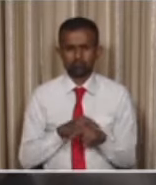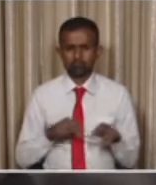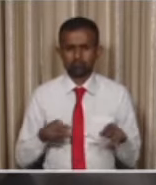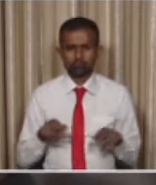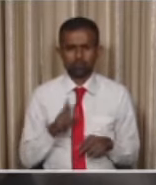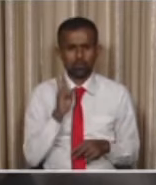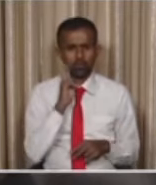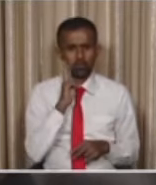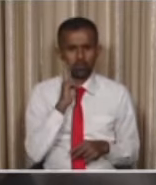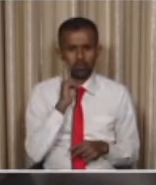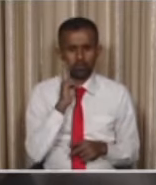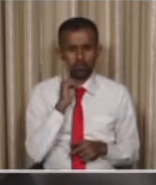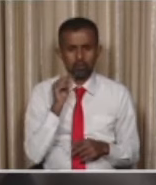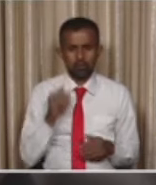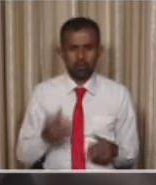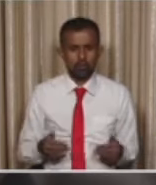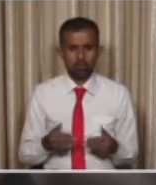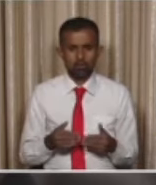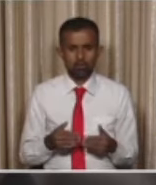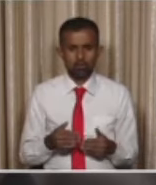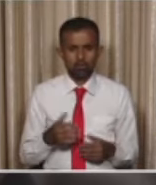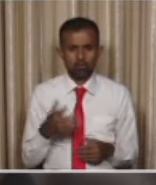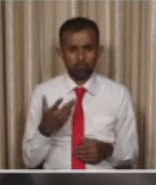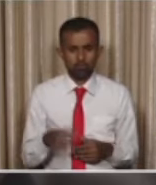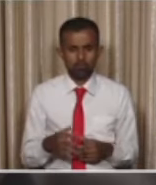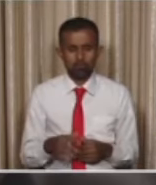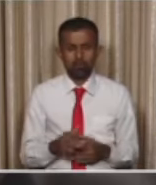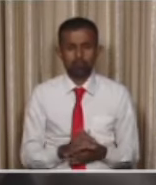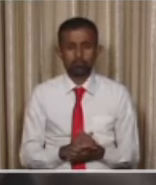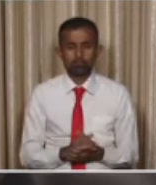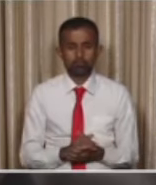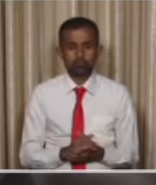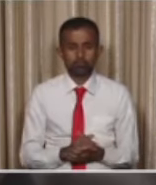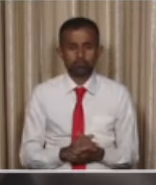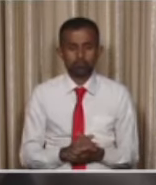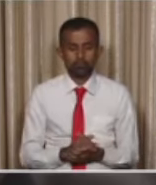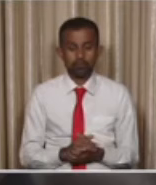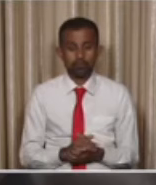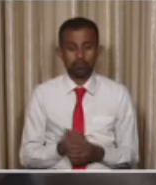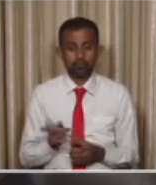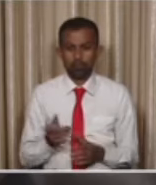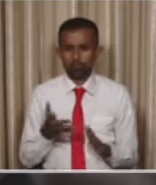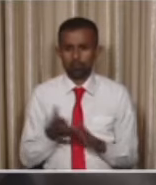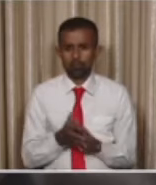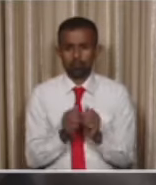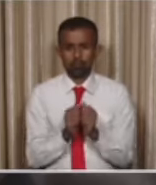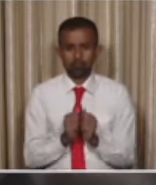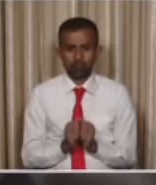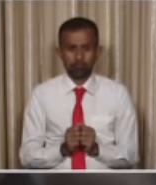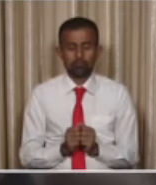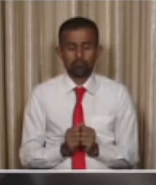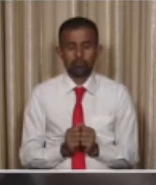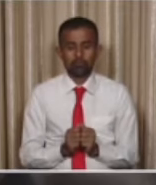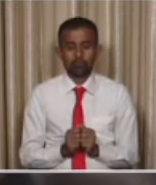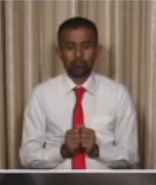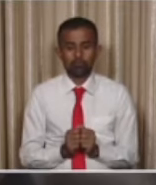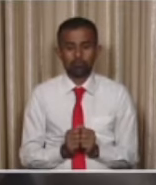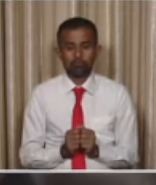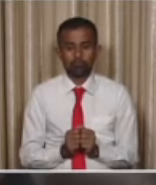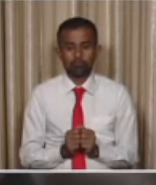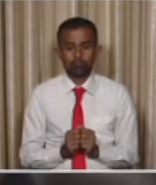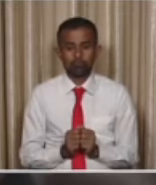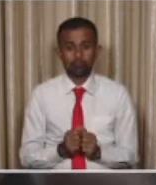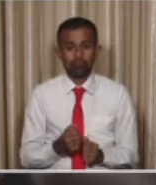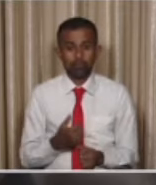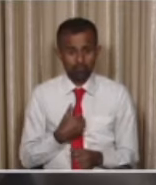இன்றைக்கு இறங்கியிருக்கிறார். அவருடைய இந்த நடத்தையே நாங்கள் ஞாயிற்றுக்கிழமை முதலாம் தேதி இலங்கை